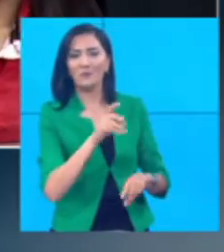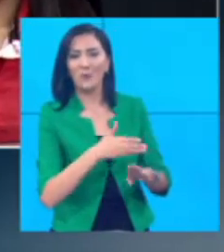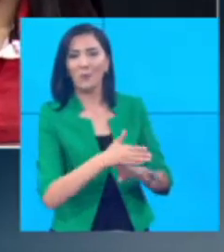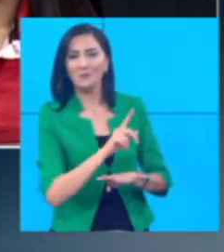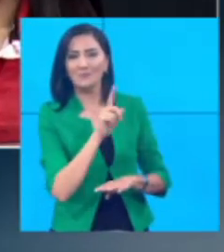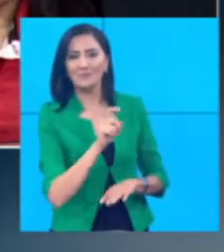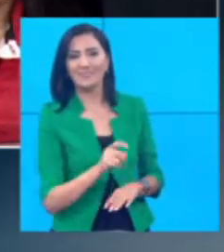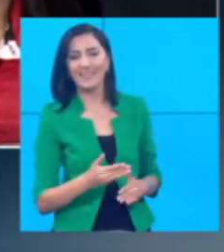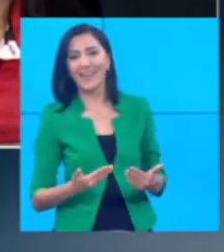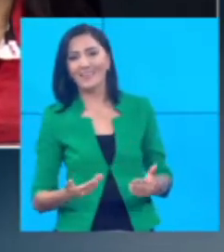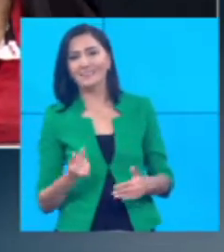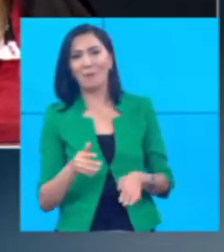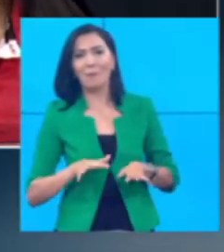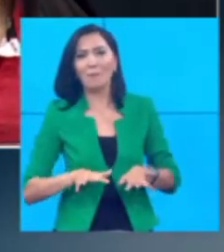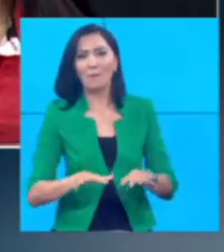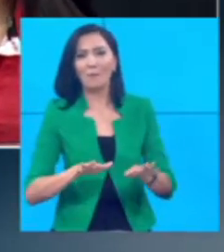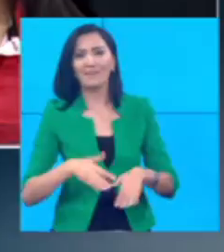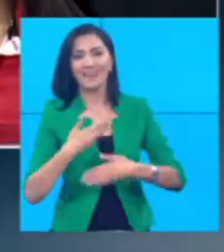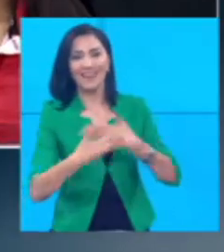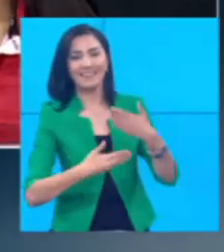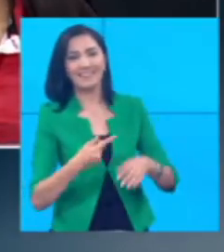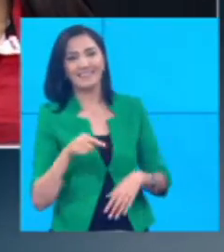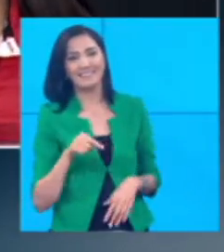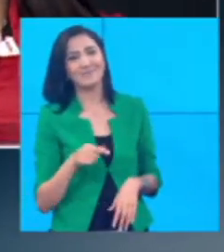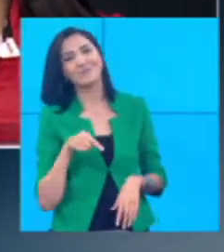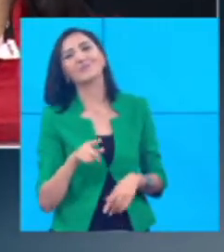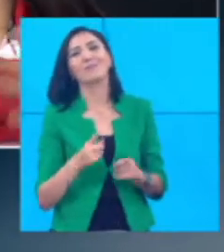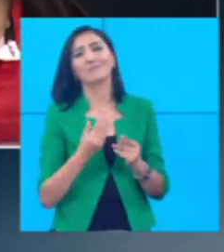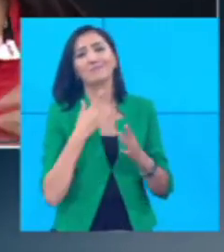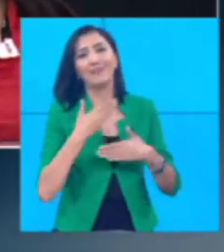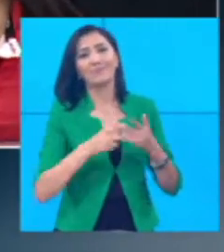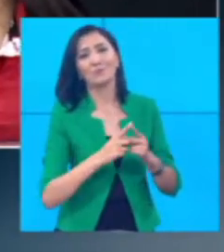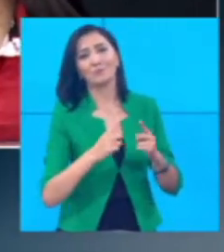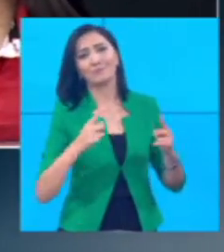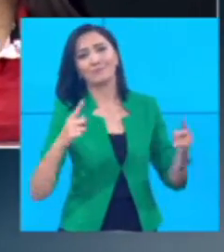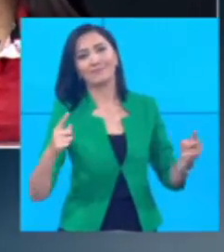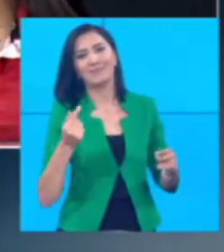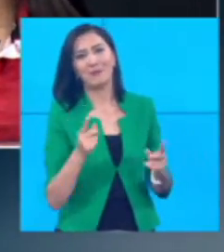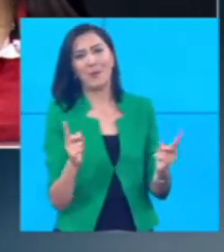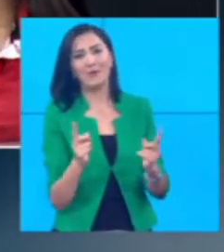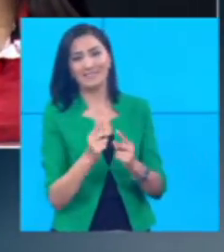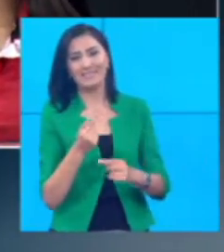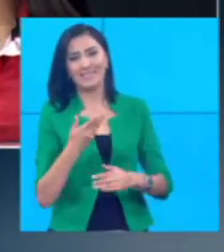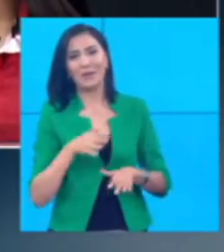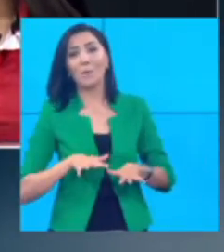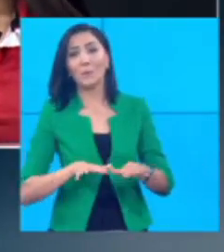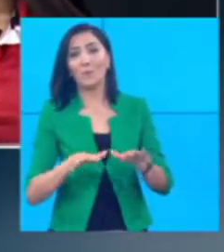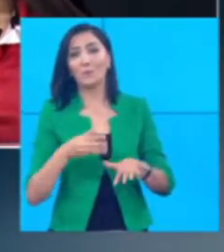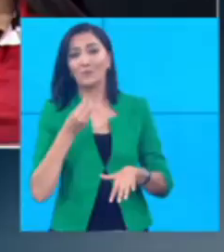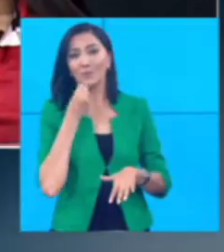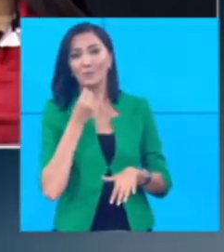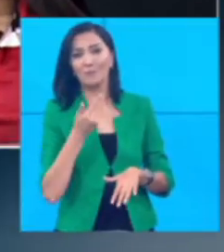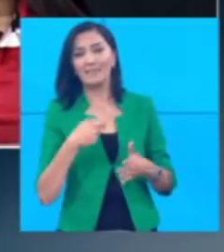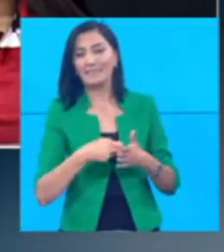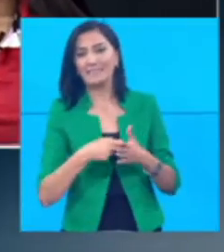mu? Evet. Bir börek tarifi verir misin bize? Şu anda çok uzun süre. Niye? Çok kısa bir şekilde özet olarak şu böreğin adını